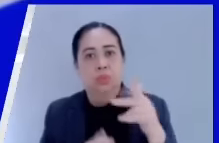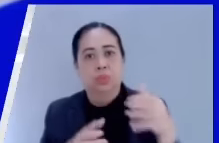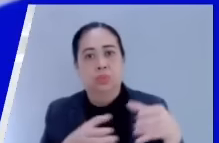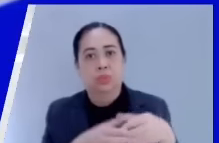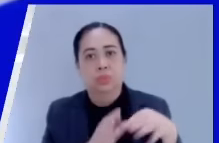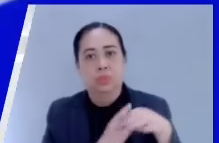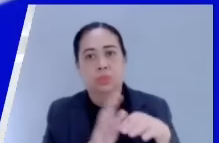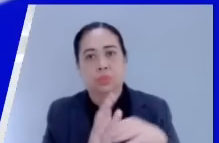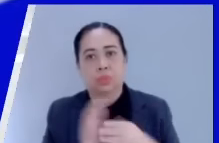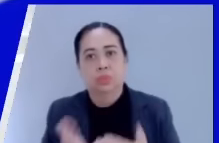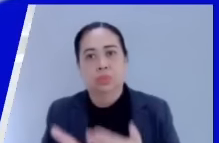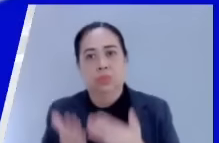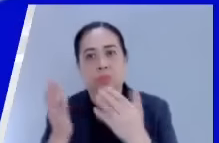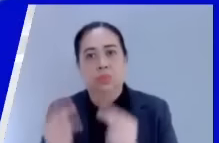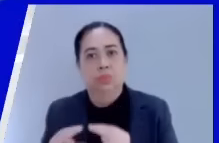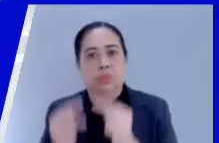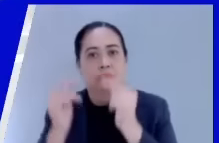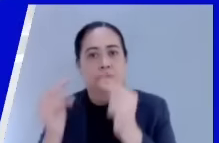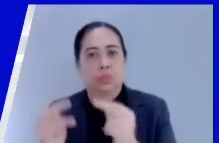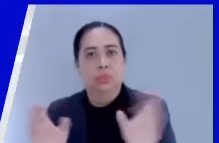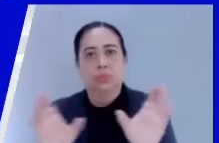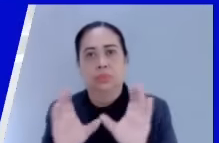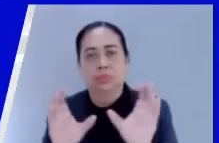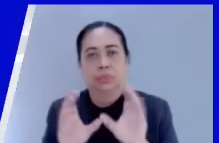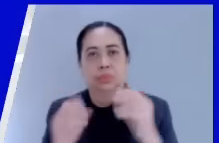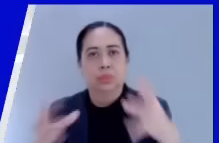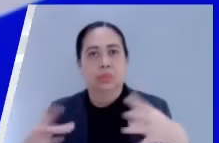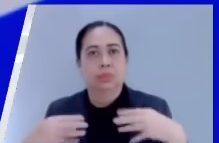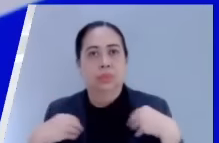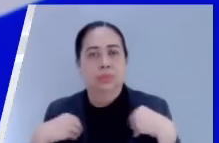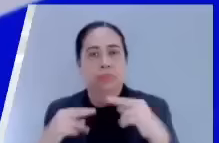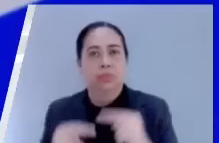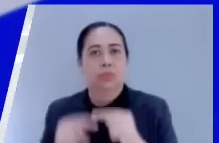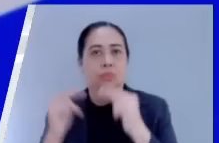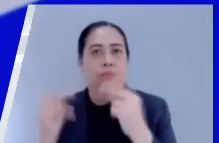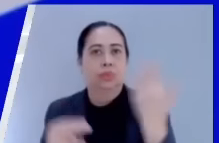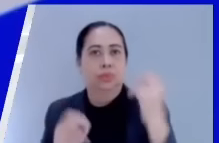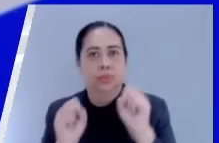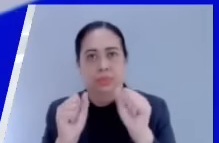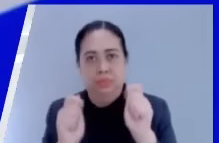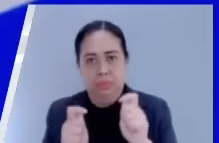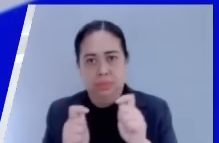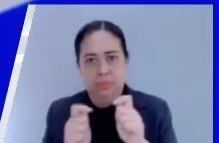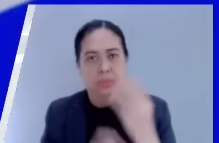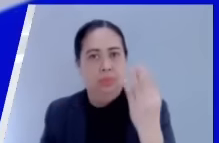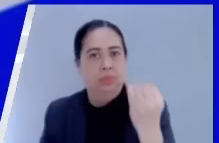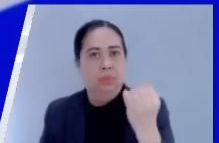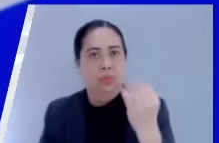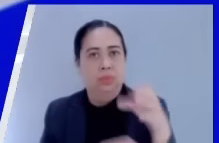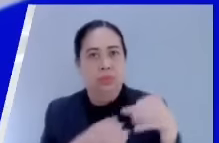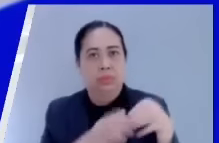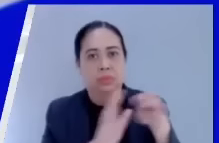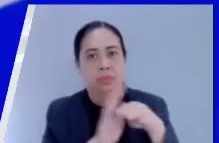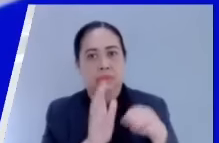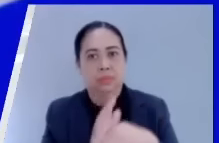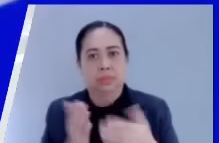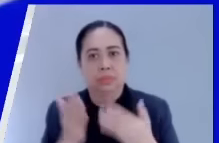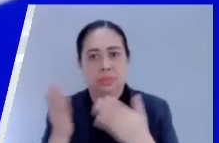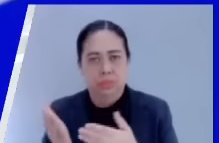of Nomination at Certificate of Acceptance Nomination noong Sabado. 14 na party list naman ang naghain ng CONCAN